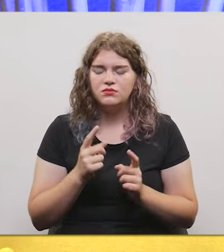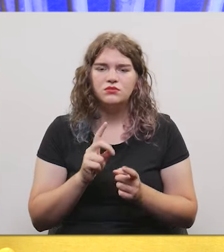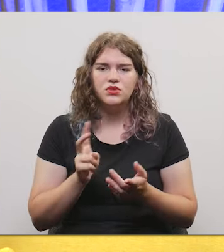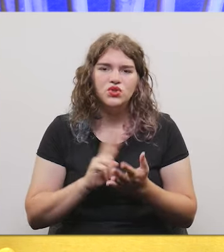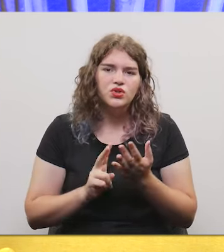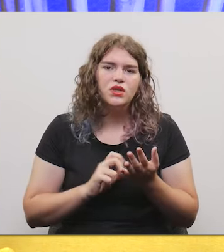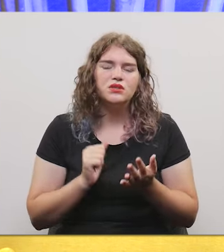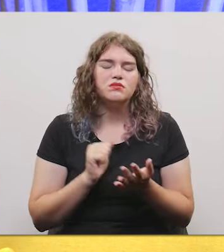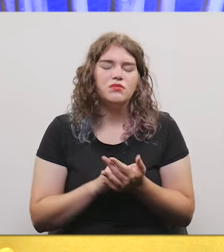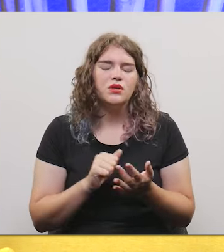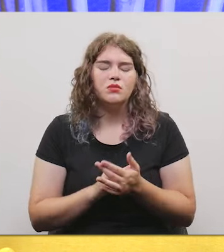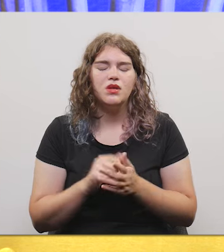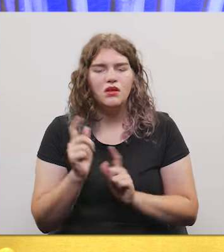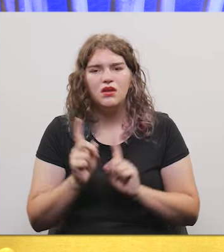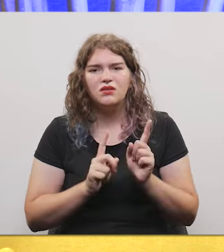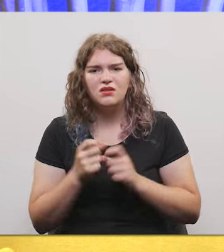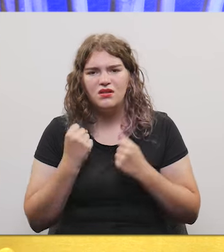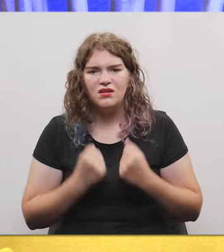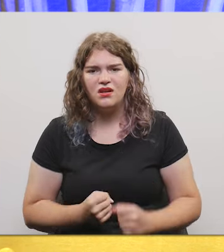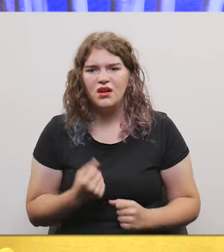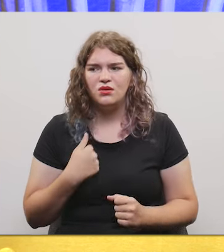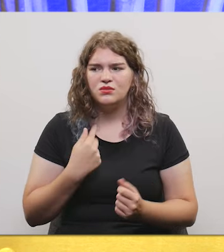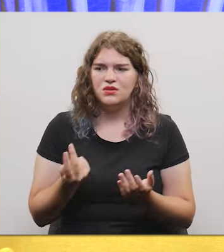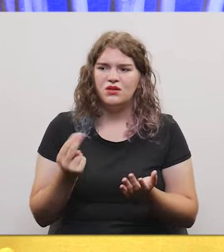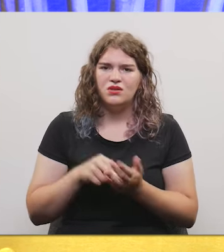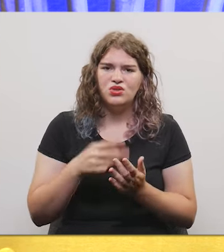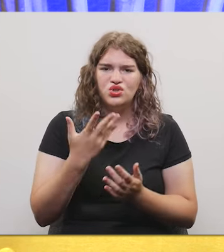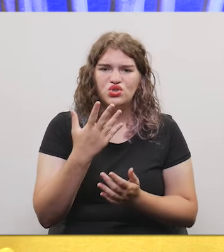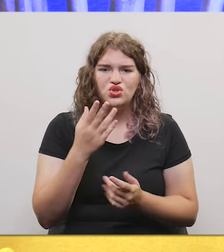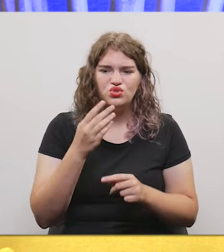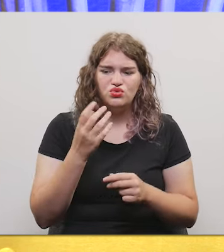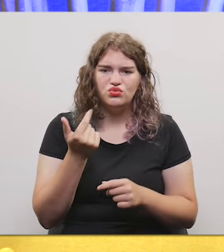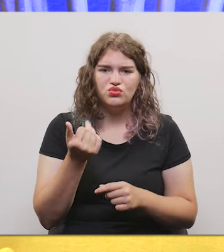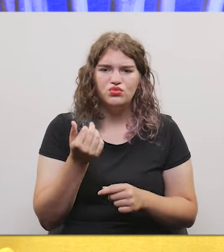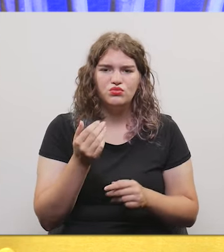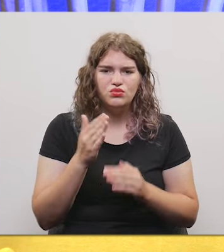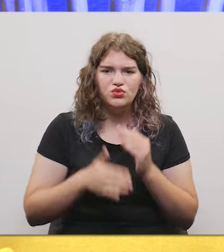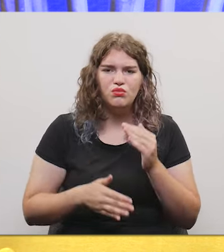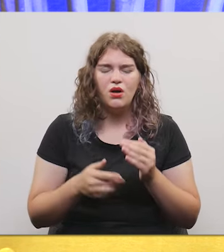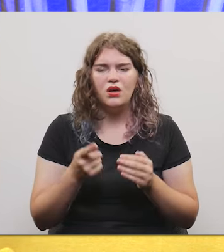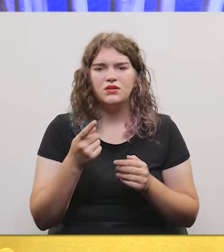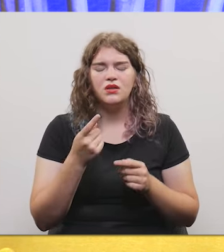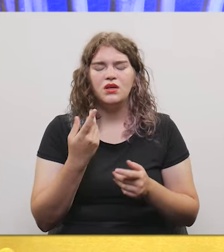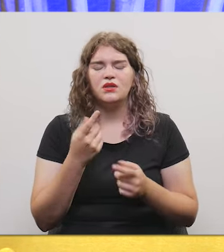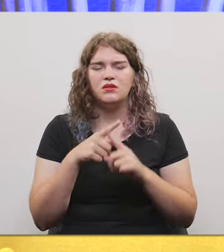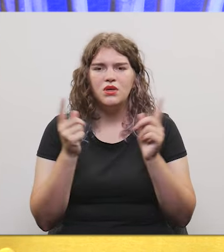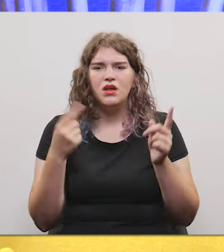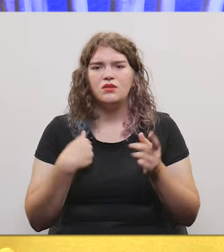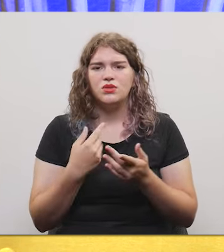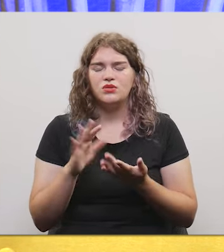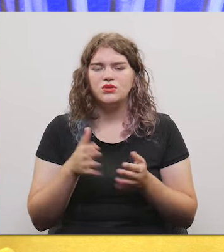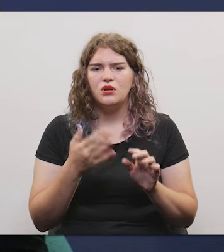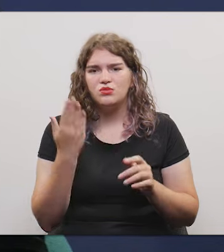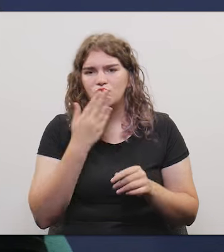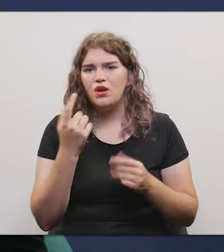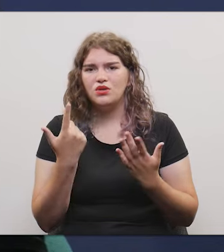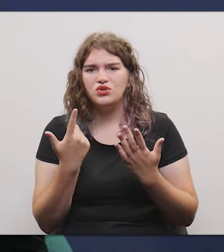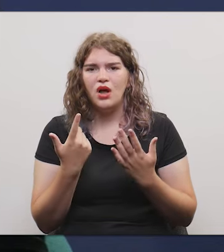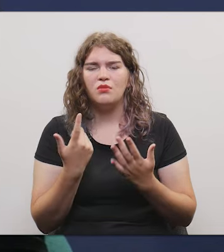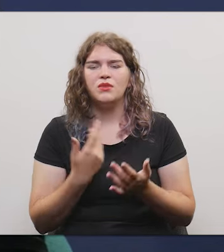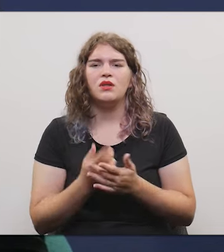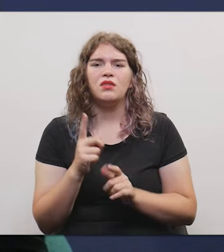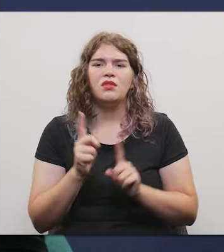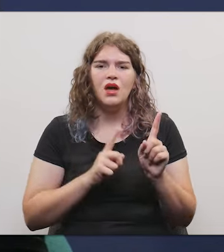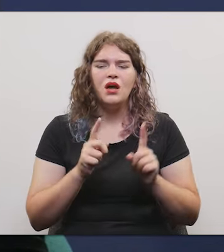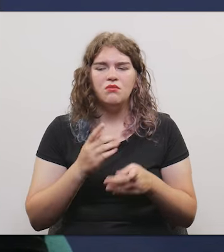școală, să am un timp devoțional, deși era greu că trebuia să mă trezesc la 5:30 dimineața, că începeam școala la 7,